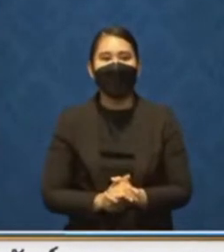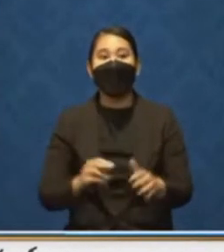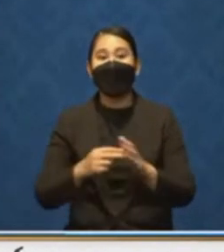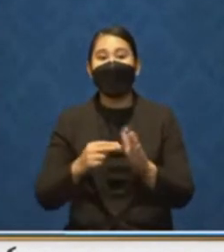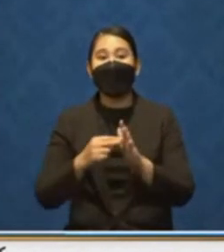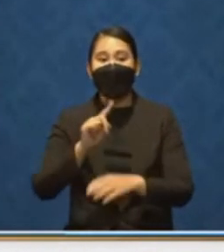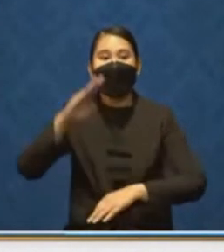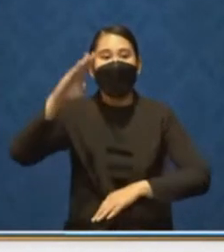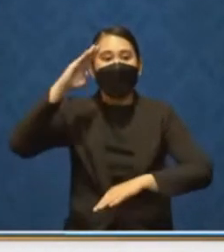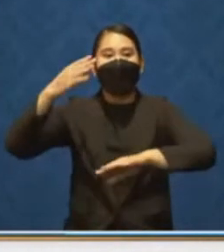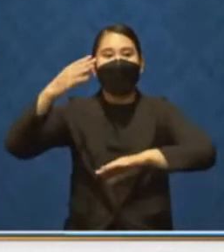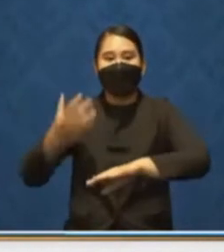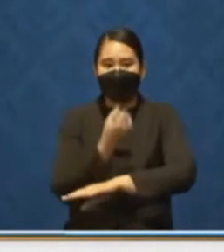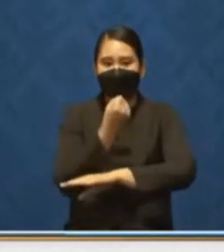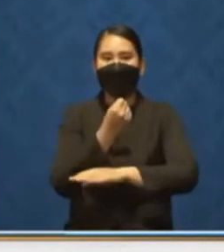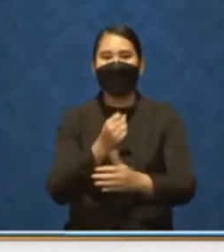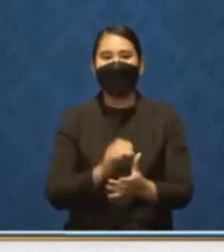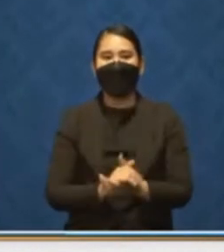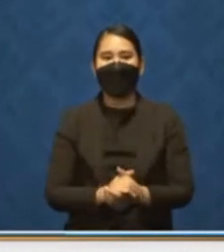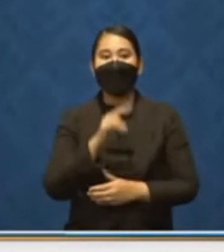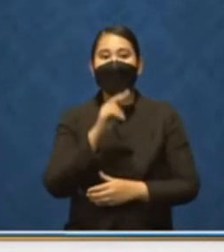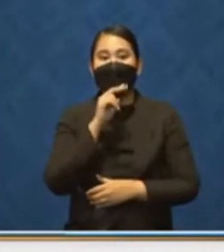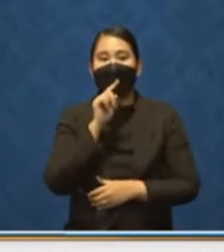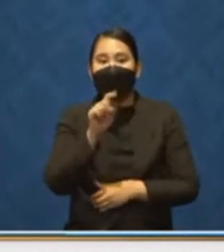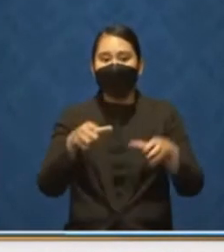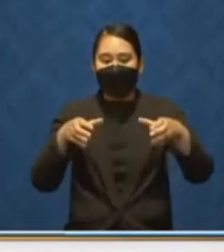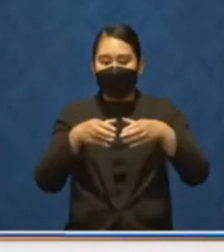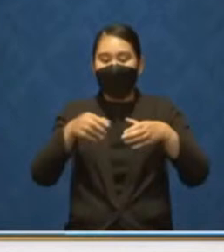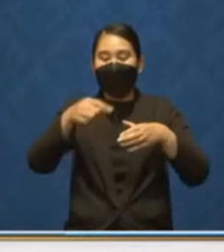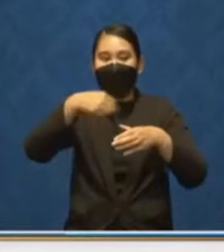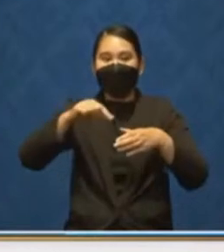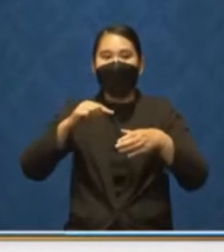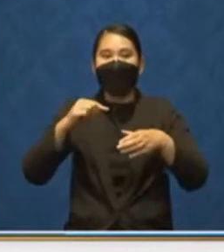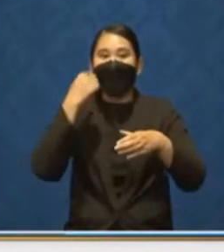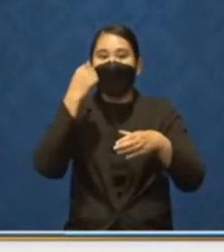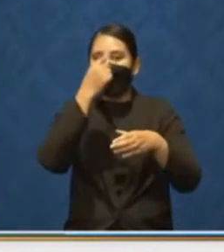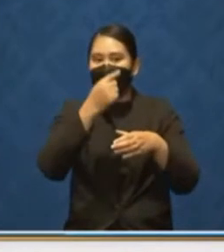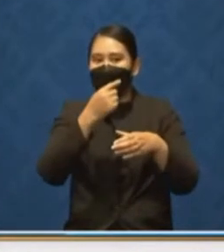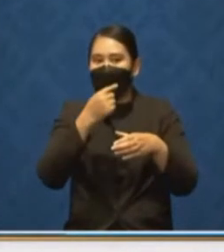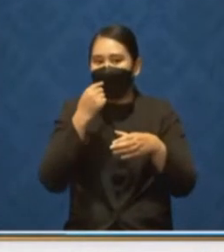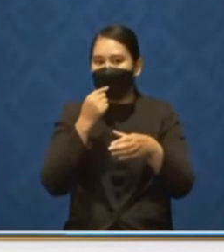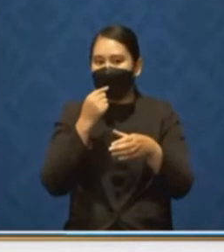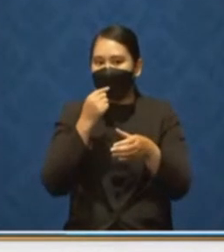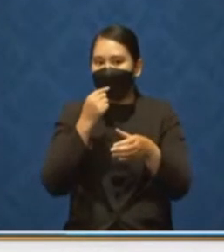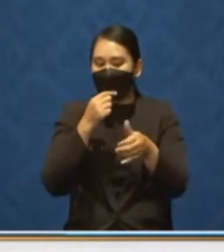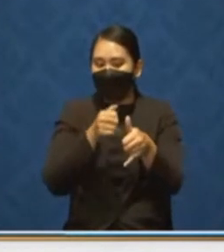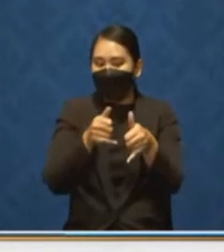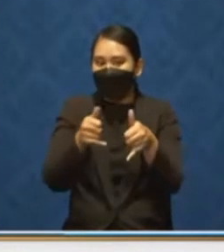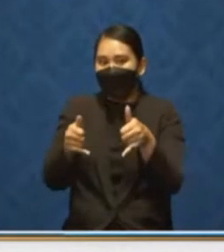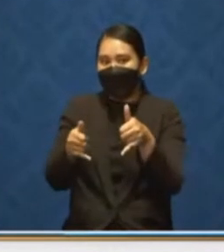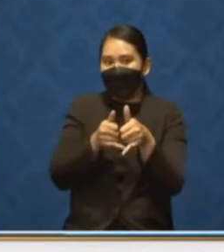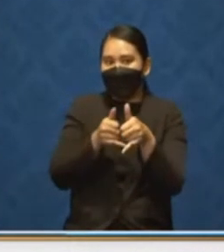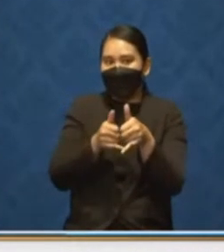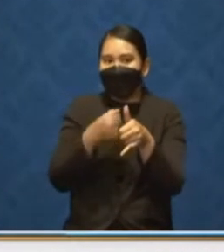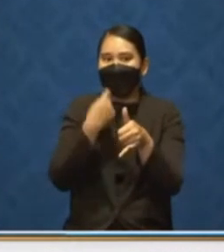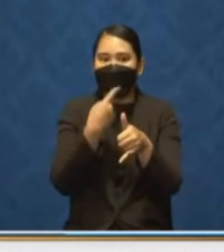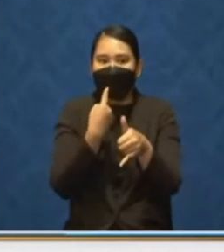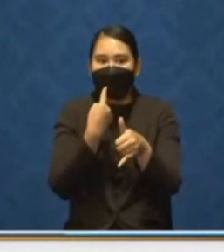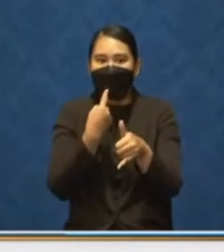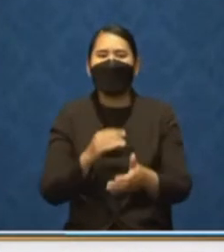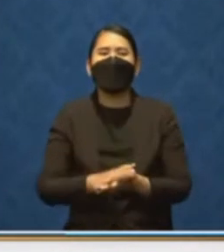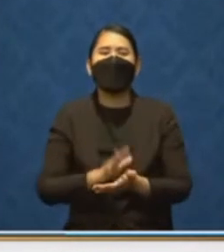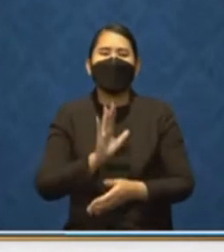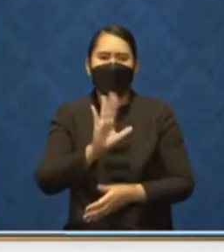ในบอย Skyจะเกิดไหมใครอยู่เบื้องหลังช่วยบ่อย Skyโปรดทราบทำไมไม่ช่วยซานุดบ้างล่ะ